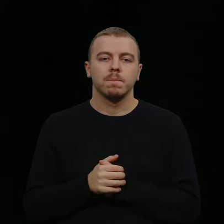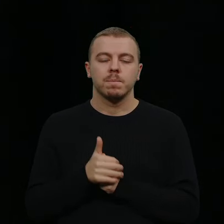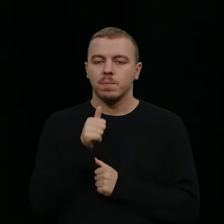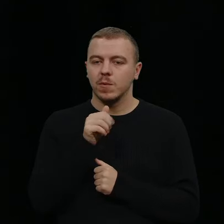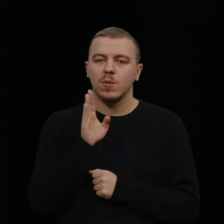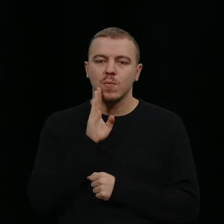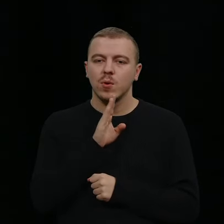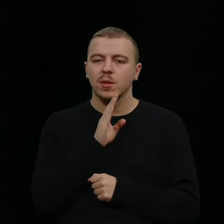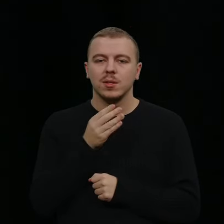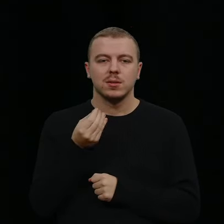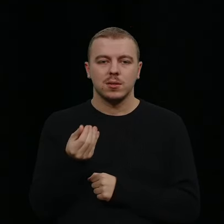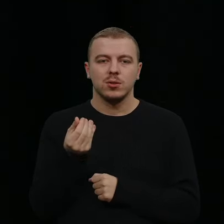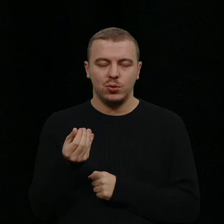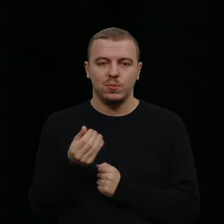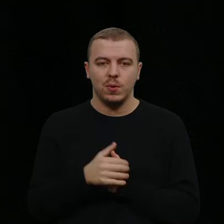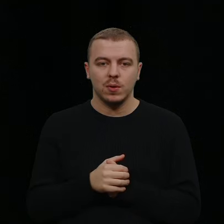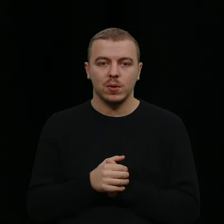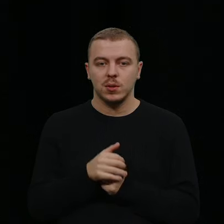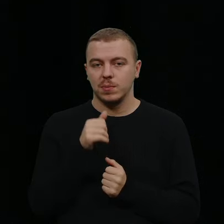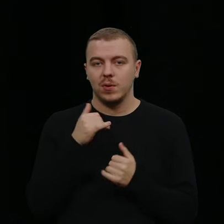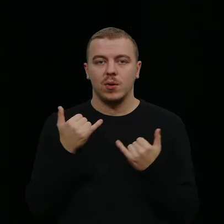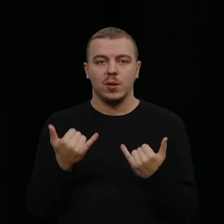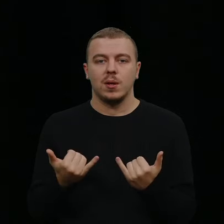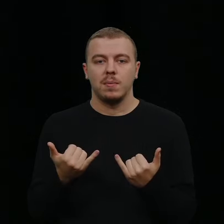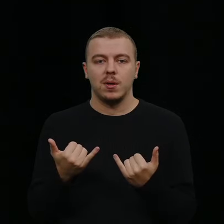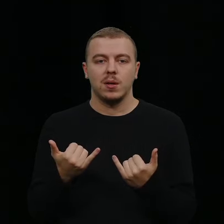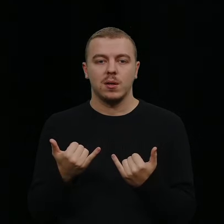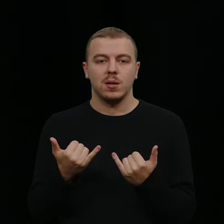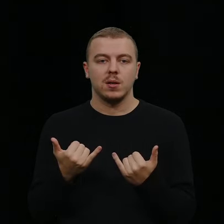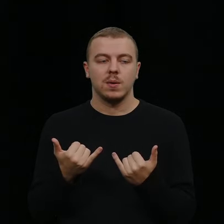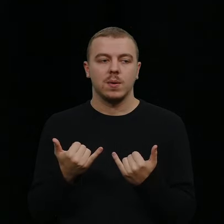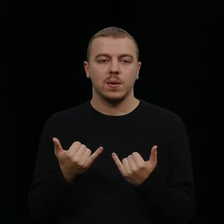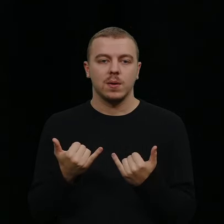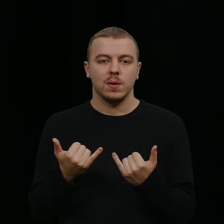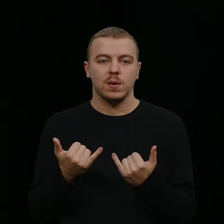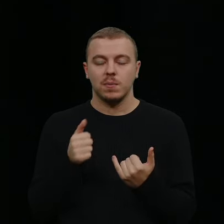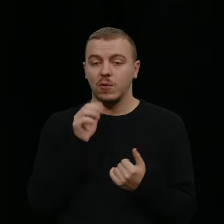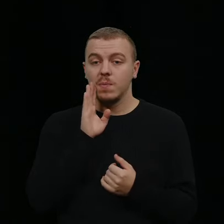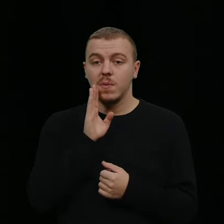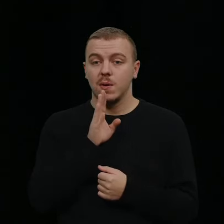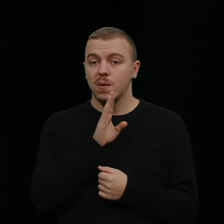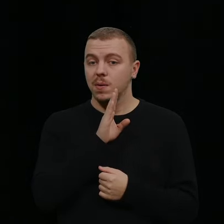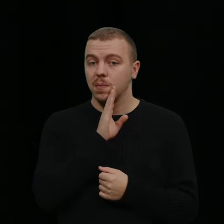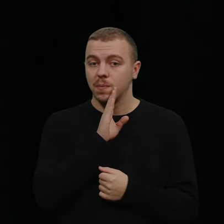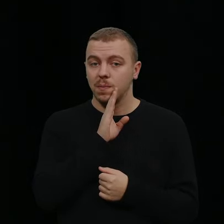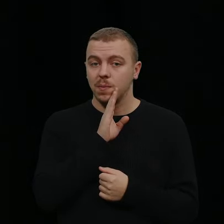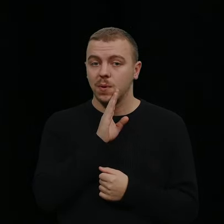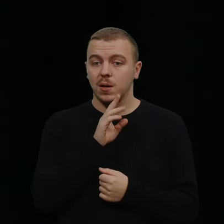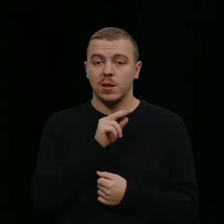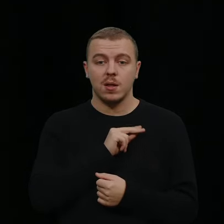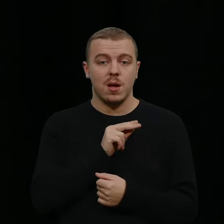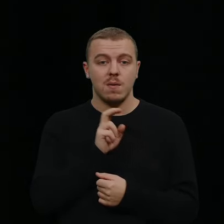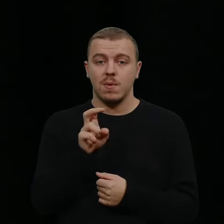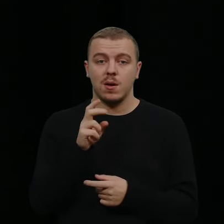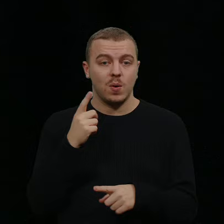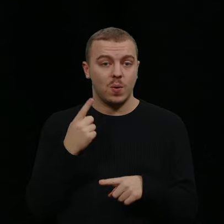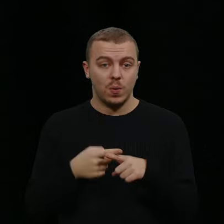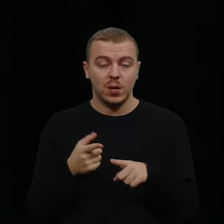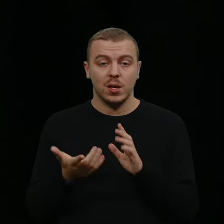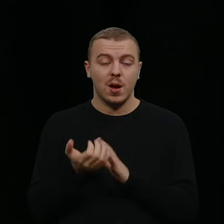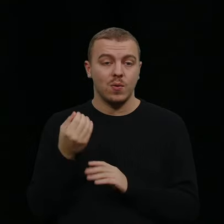motinystės išmokom, nes dabar, reiškia, jeigu mama nebeina į darbą, jinai